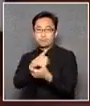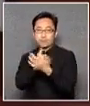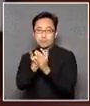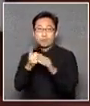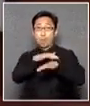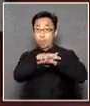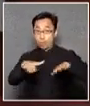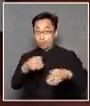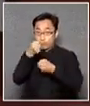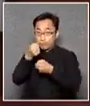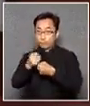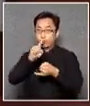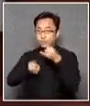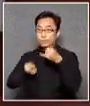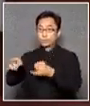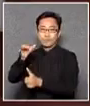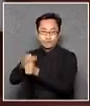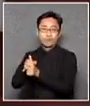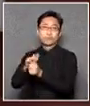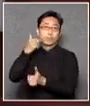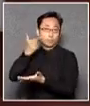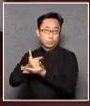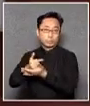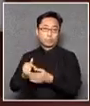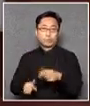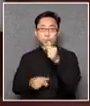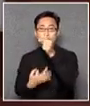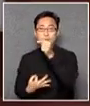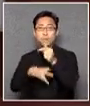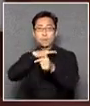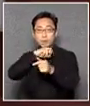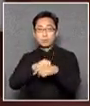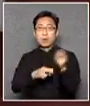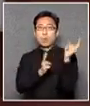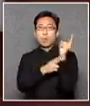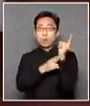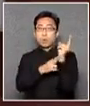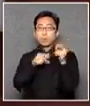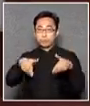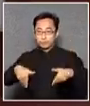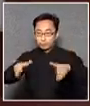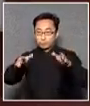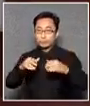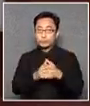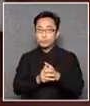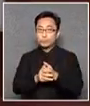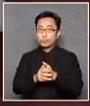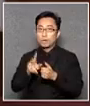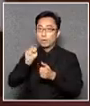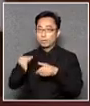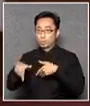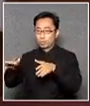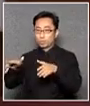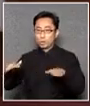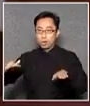出沉重的代价。10月3日行旺角亚加老街， 和彌敦道交界處